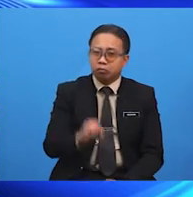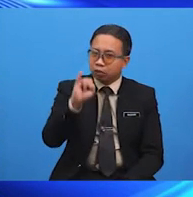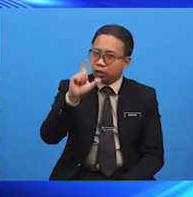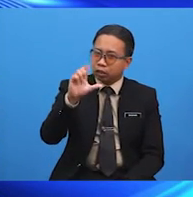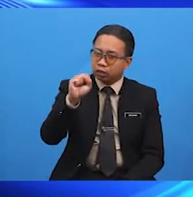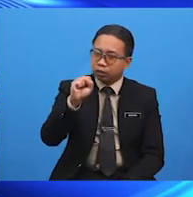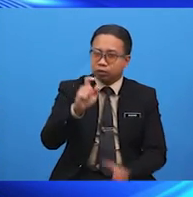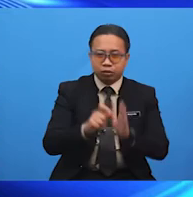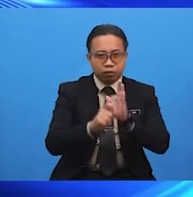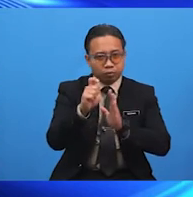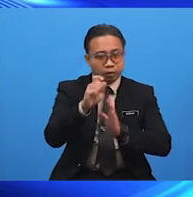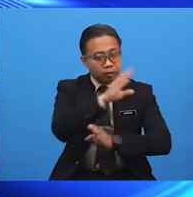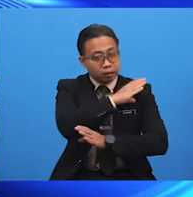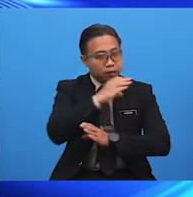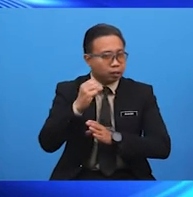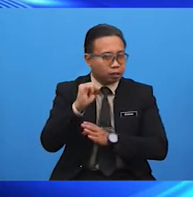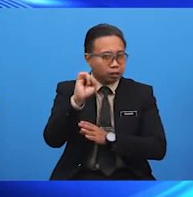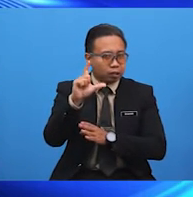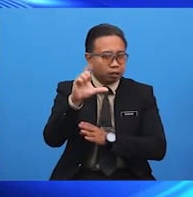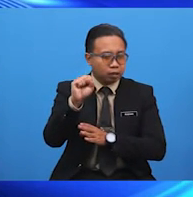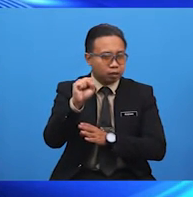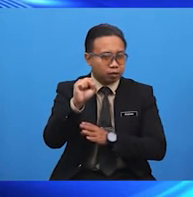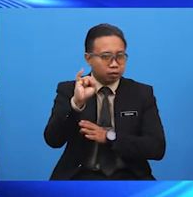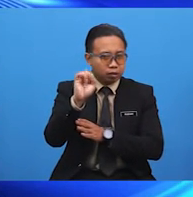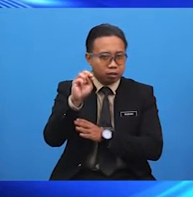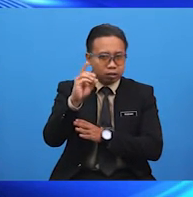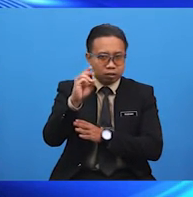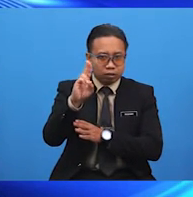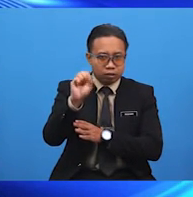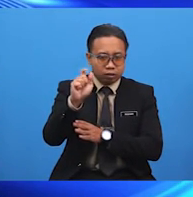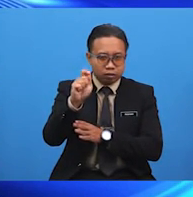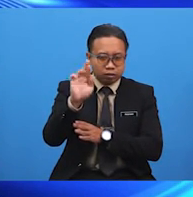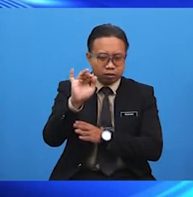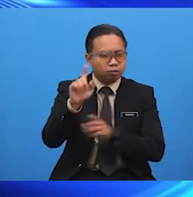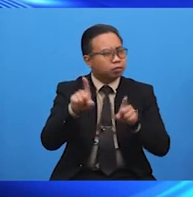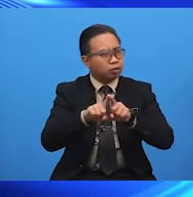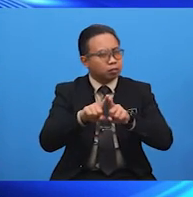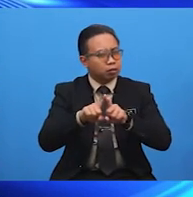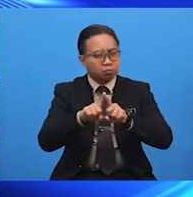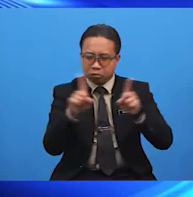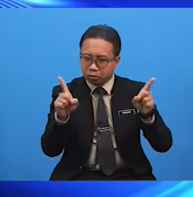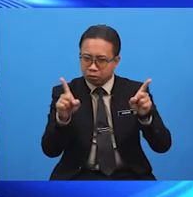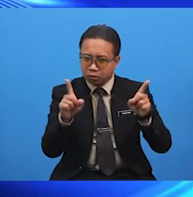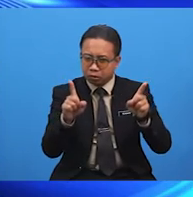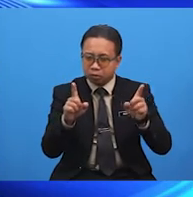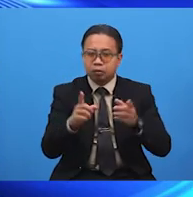Ilustrasi penerbitan dan ilustrasi industri nampak sama tetapi sebenarnya